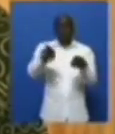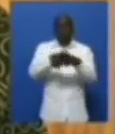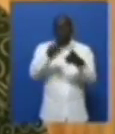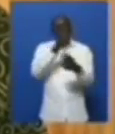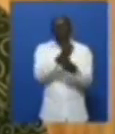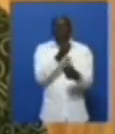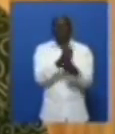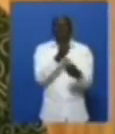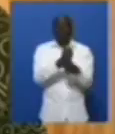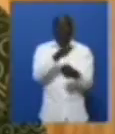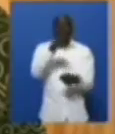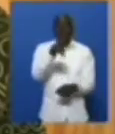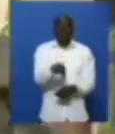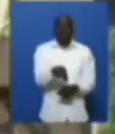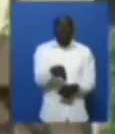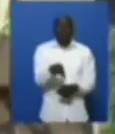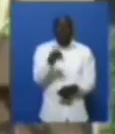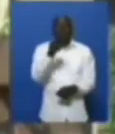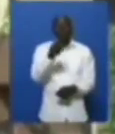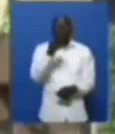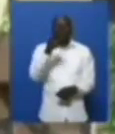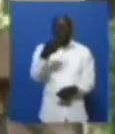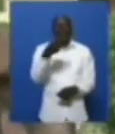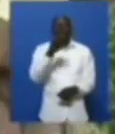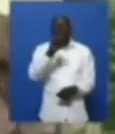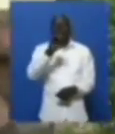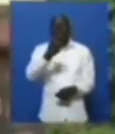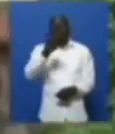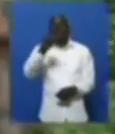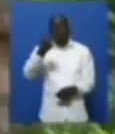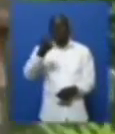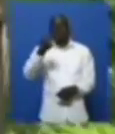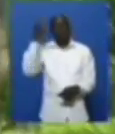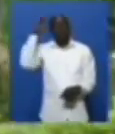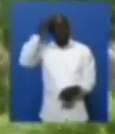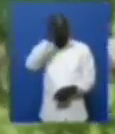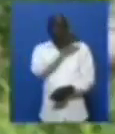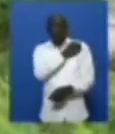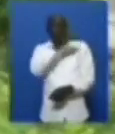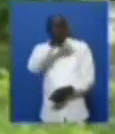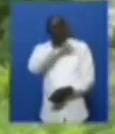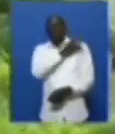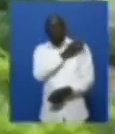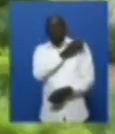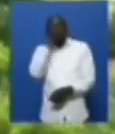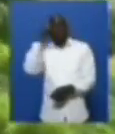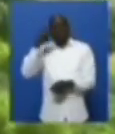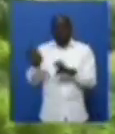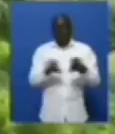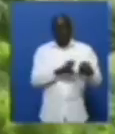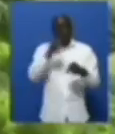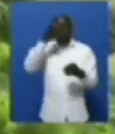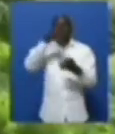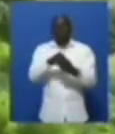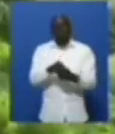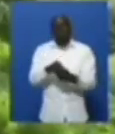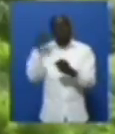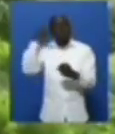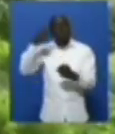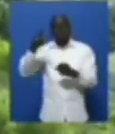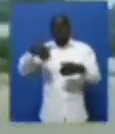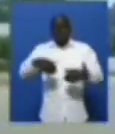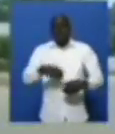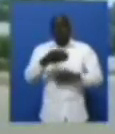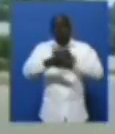travail que Kwame Nkrumah. Panafricaniste, Ouezin Koulibaly va s'illustrer dans les processus d'émancipation du continent africain